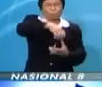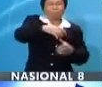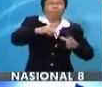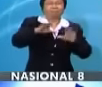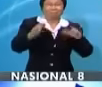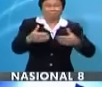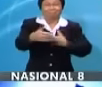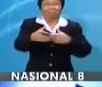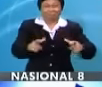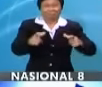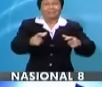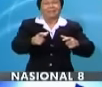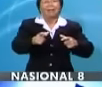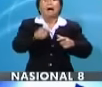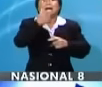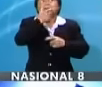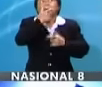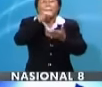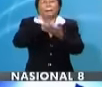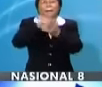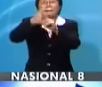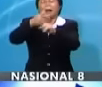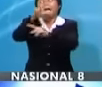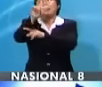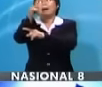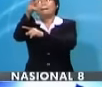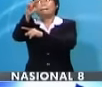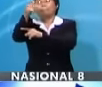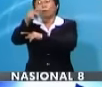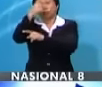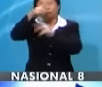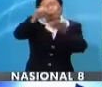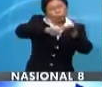Siasatan Jenayah dan Narkotik IPD Labuan untuk pemeriksaan.